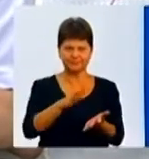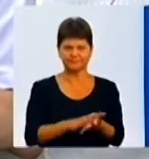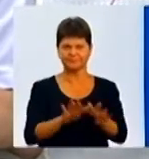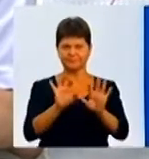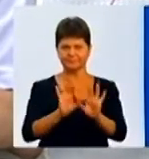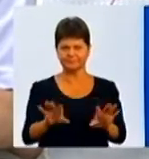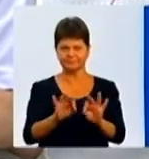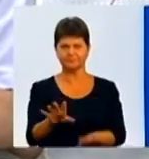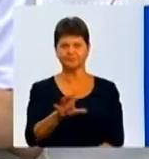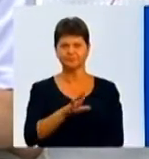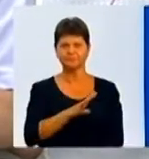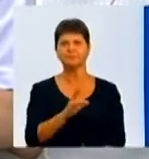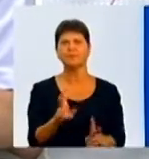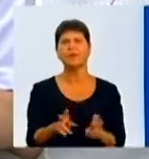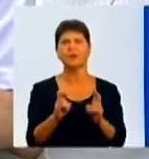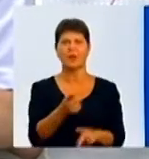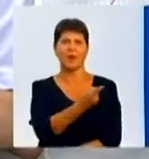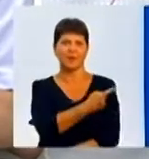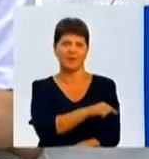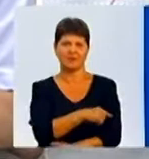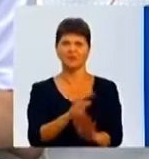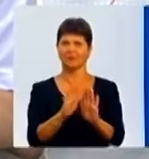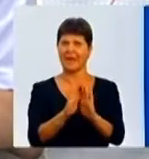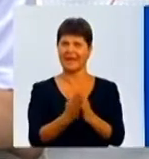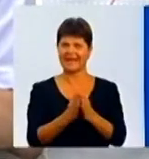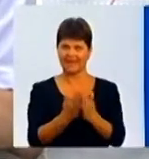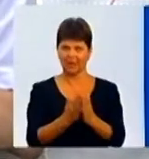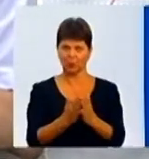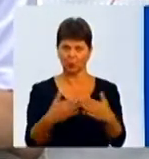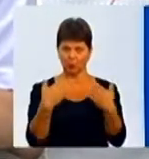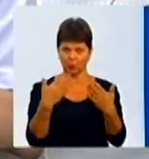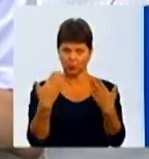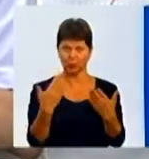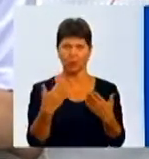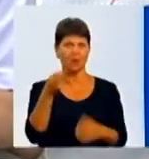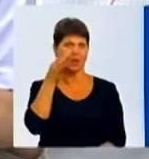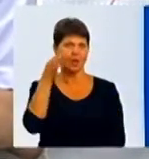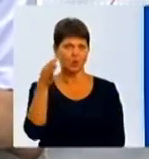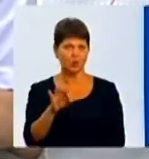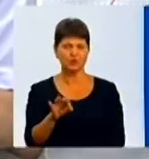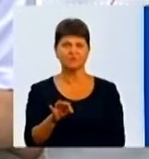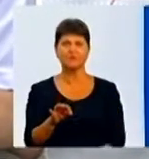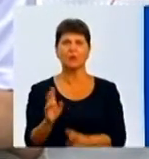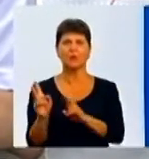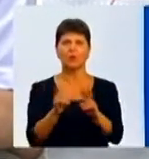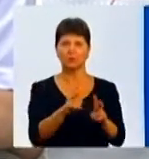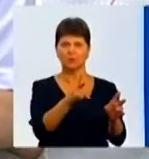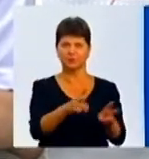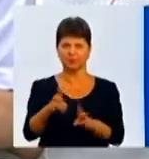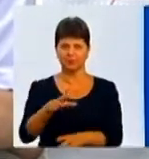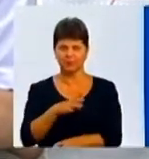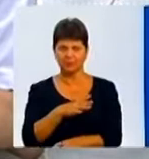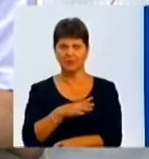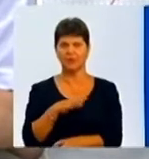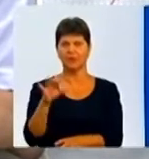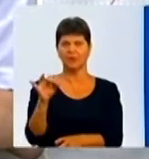у медичній літературі, так і з досвіду тих, хто вже постраждав, і коли збирається